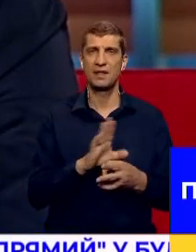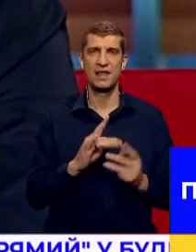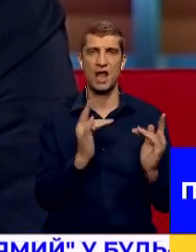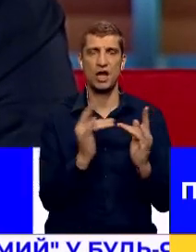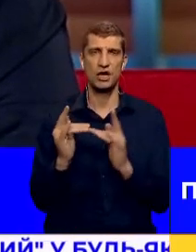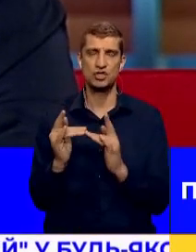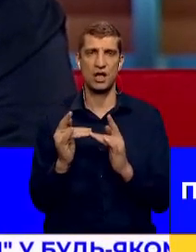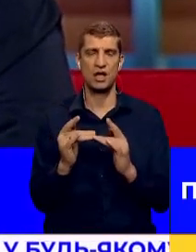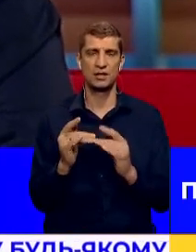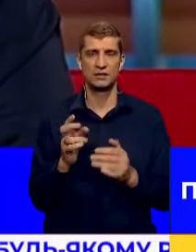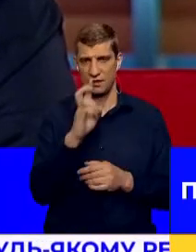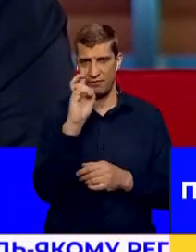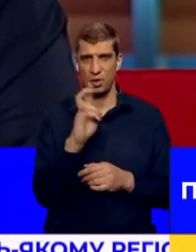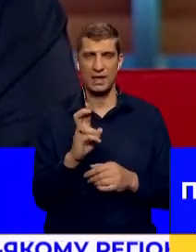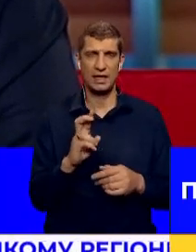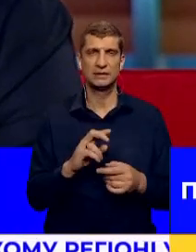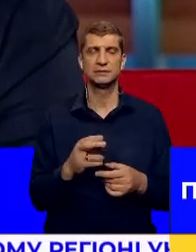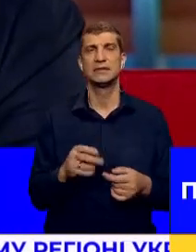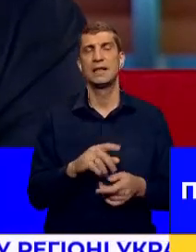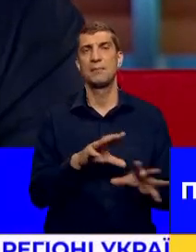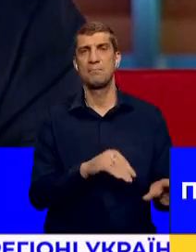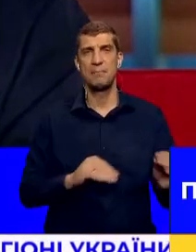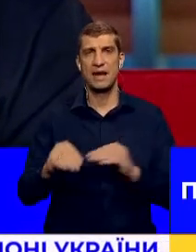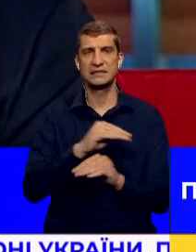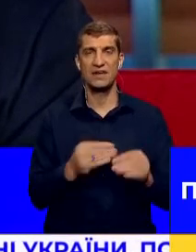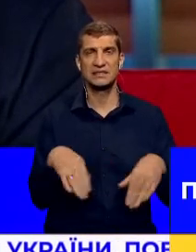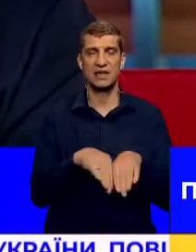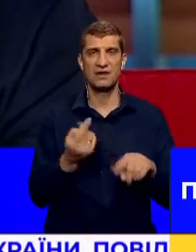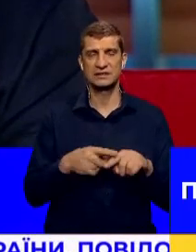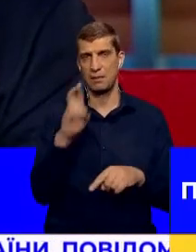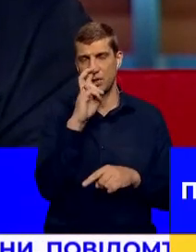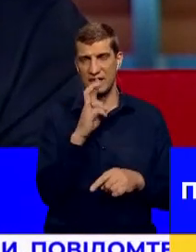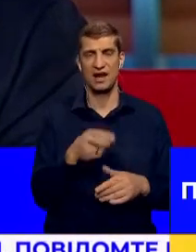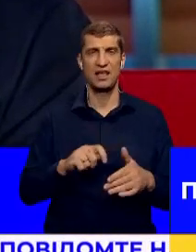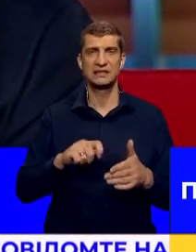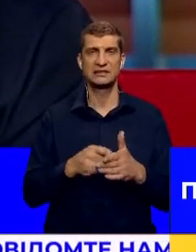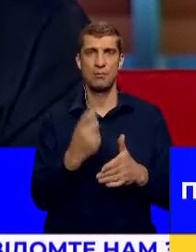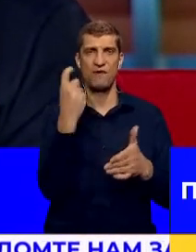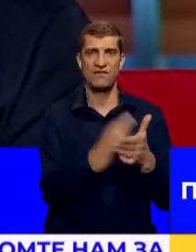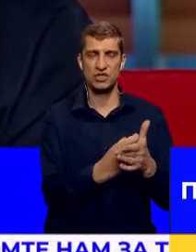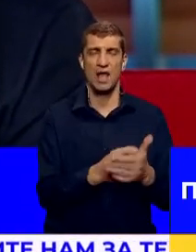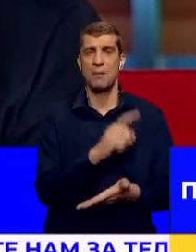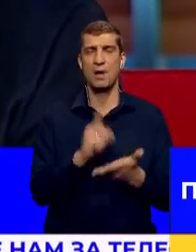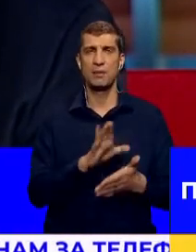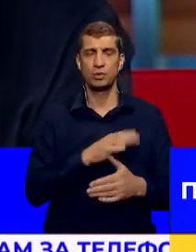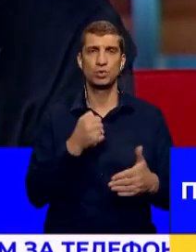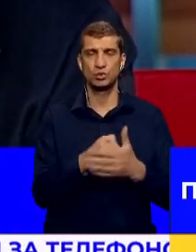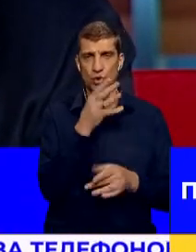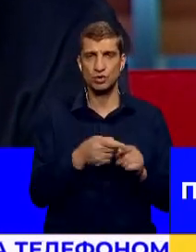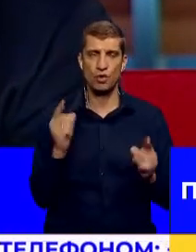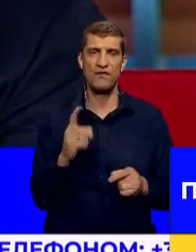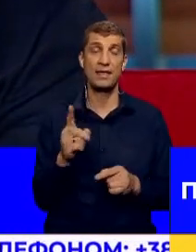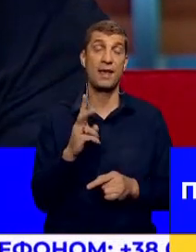борделі переставляти, а закривати цей бордель і вішати великий-великий замок. Мають бути дострокові, як мінімум, парламентські